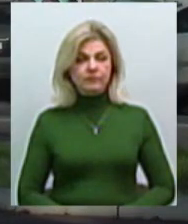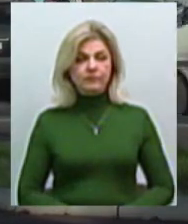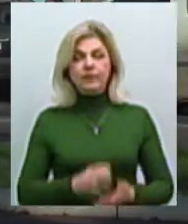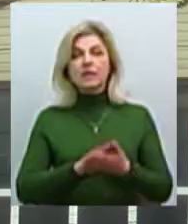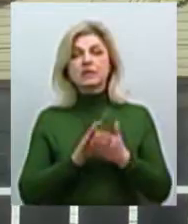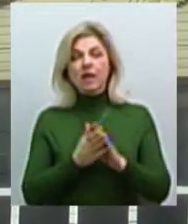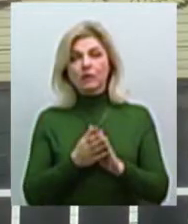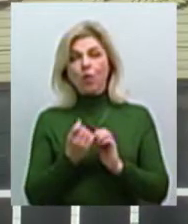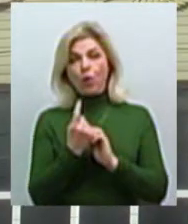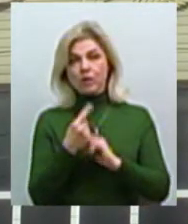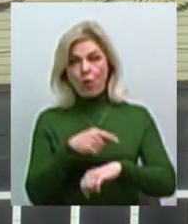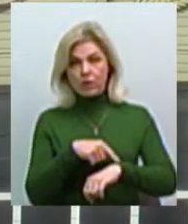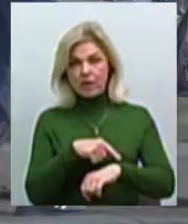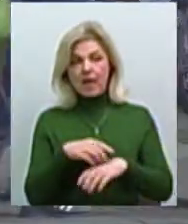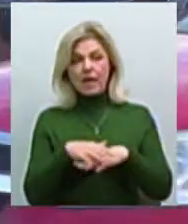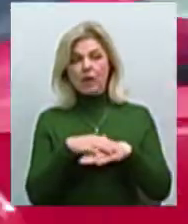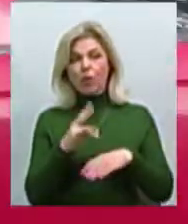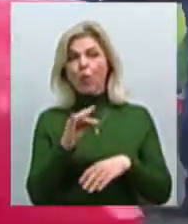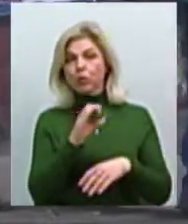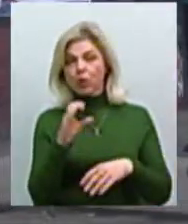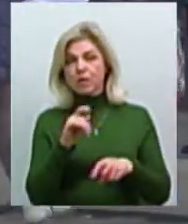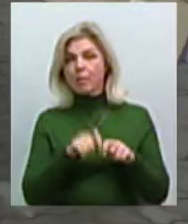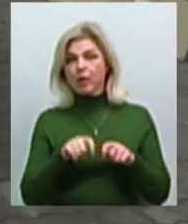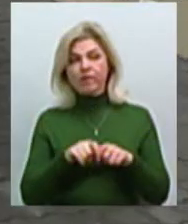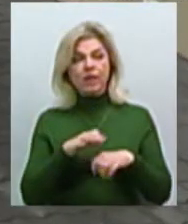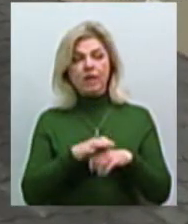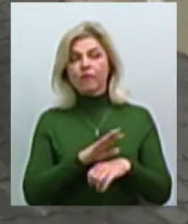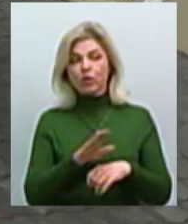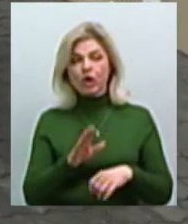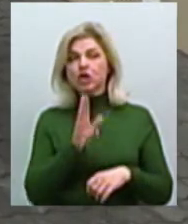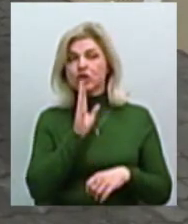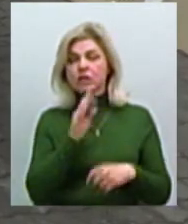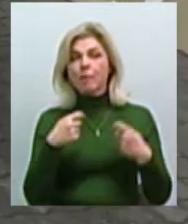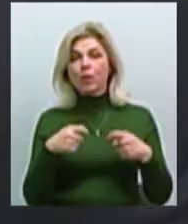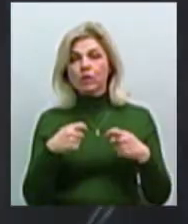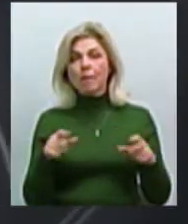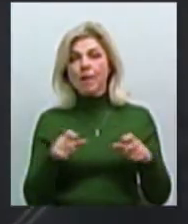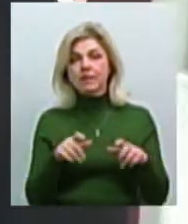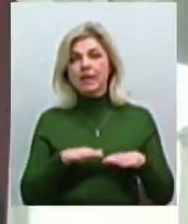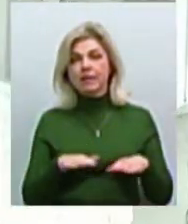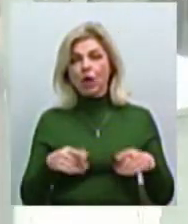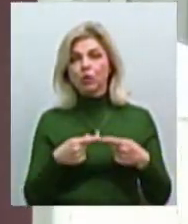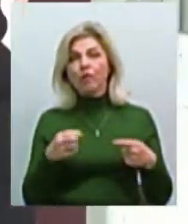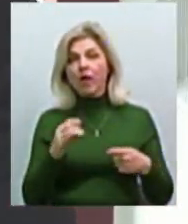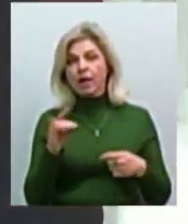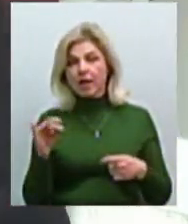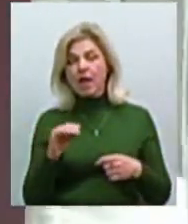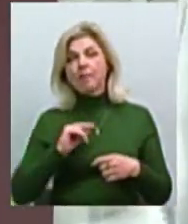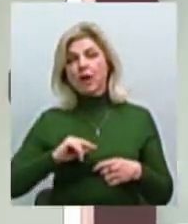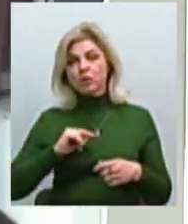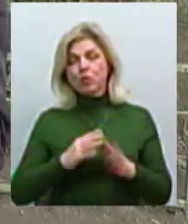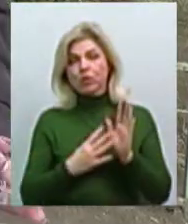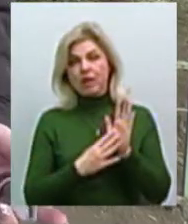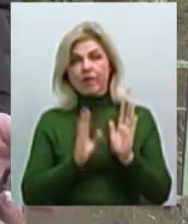Станом на 11-ту годину на ринку «Колос» перевірка не відбувається. Ганна Білак, продавчиня магазину дитячих товарів, каже, працює з 9-ї